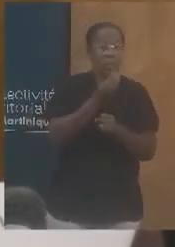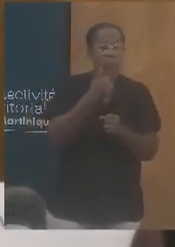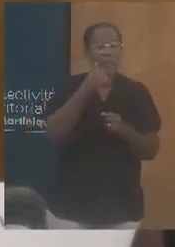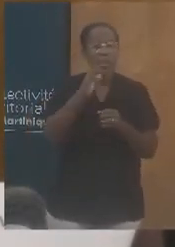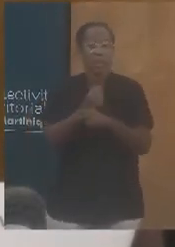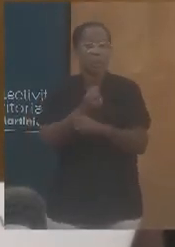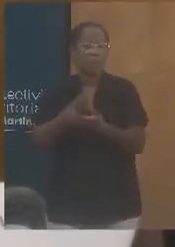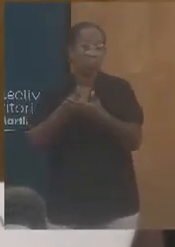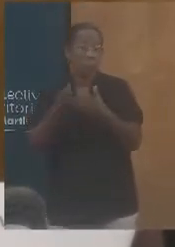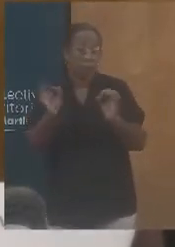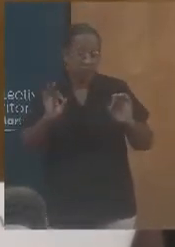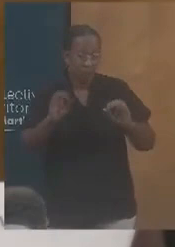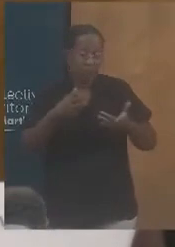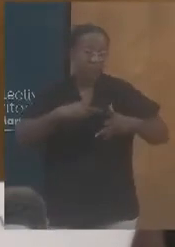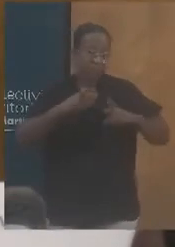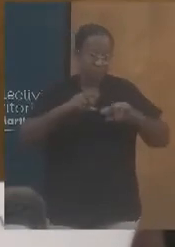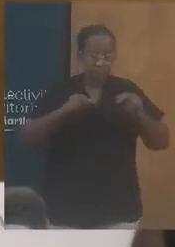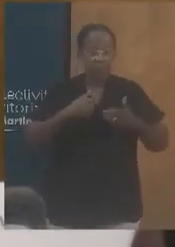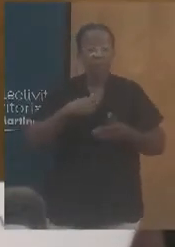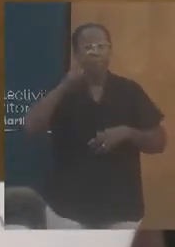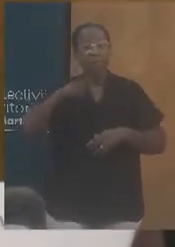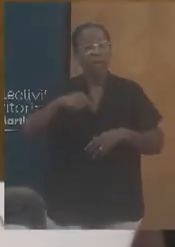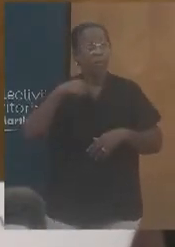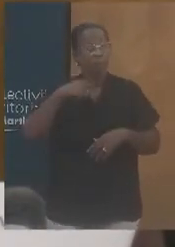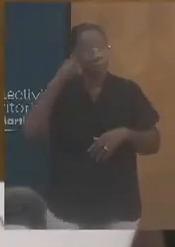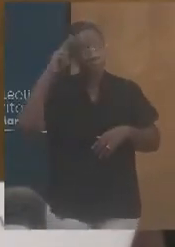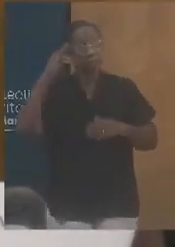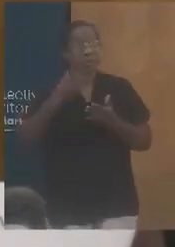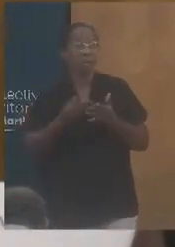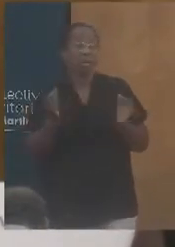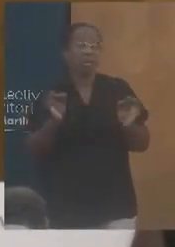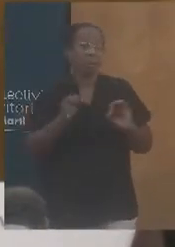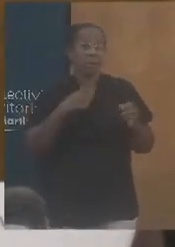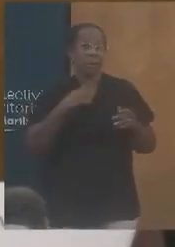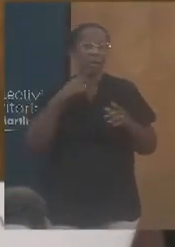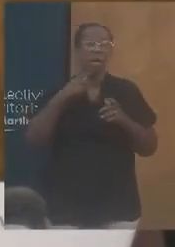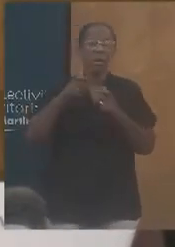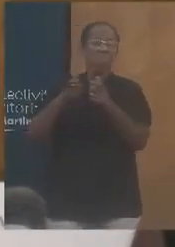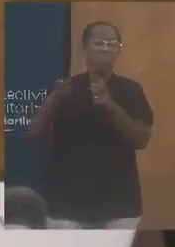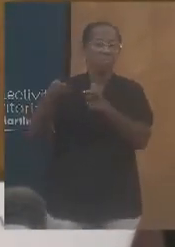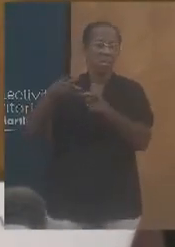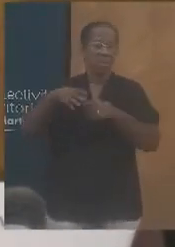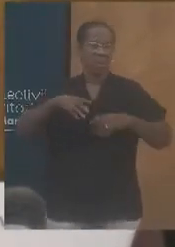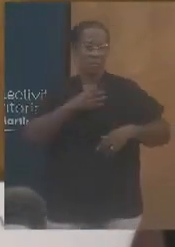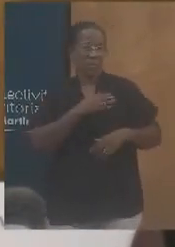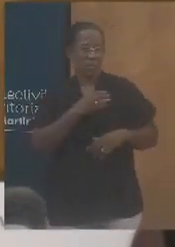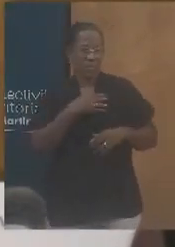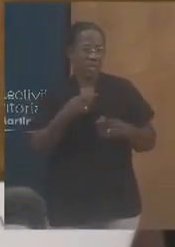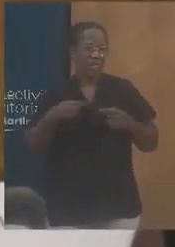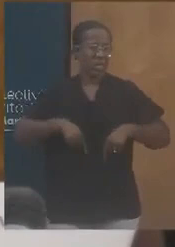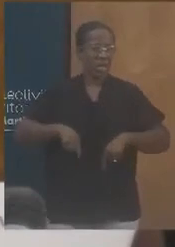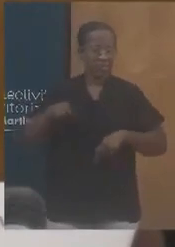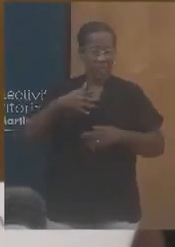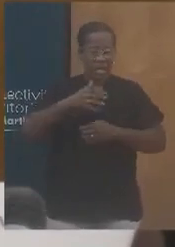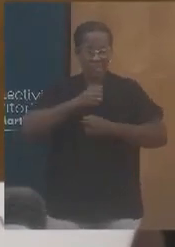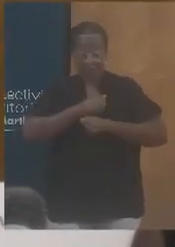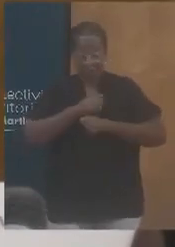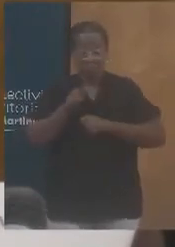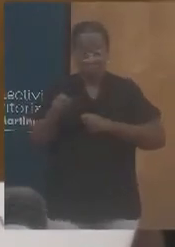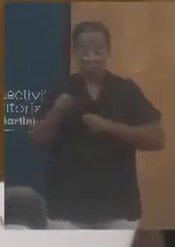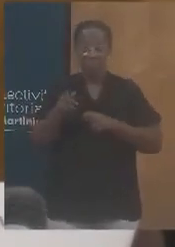pas d'illusion sur la capacité de l'État français, en l'état actuel,